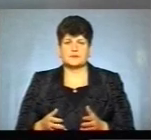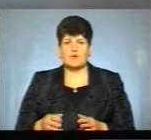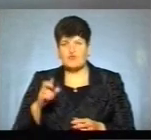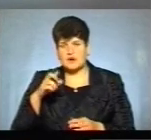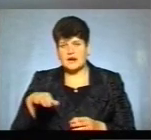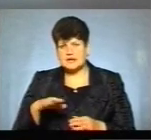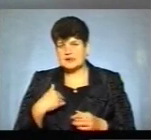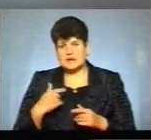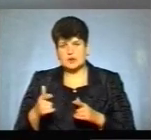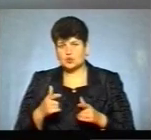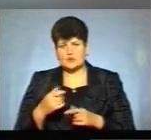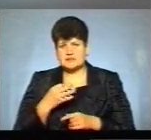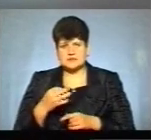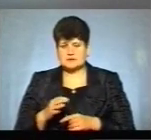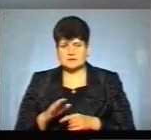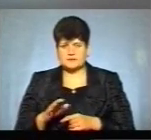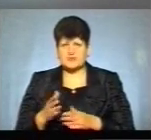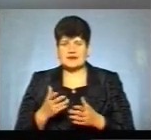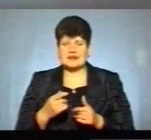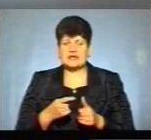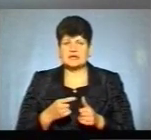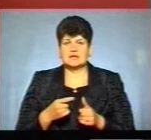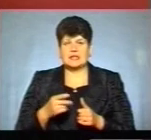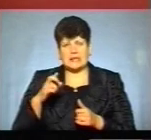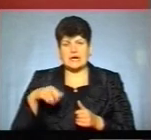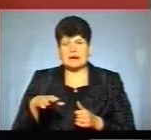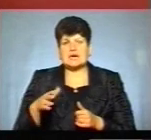Країнах я не готовий назвати там, які іменно країни.